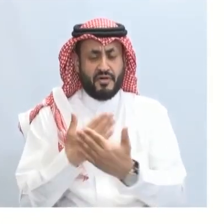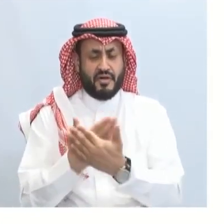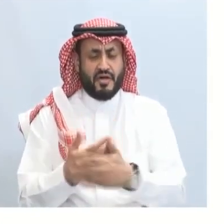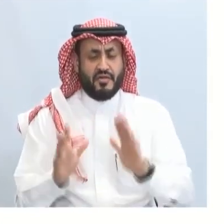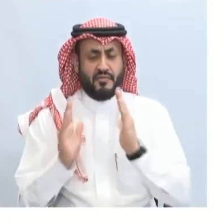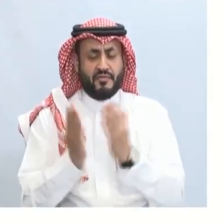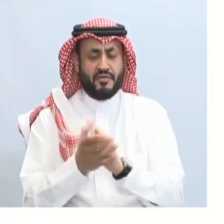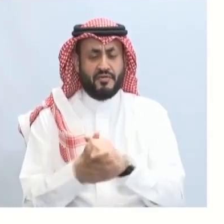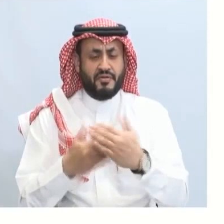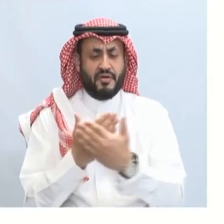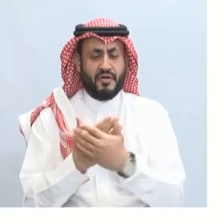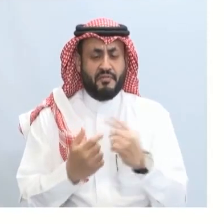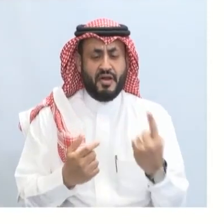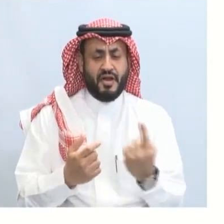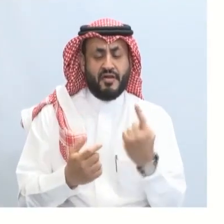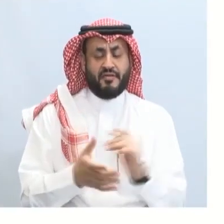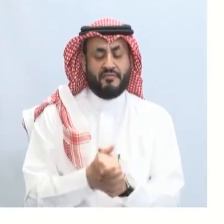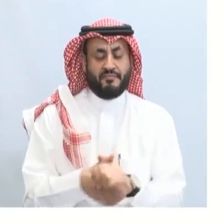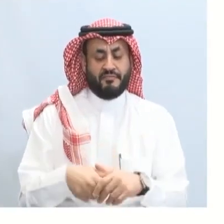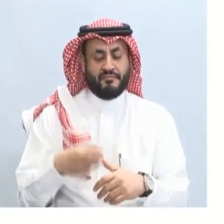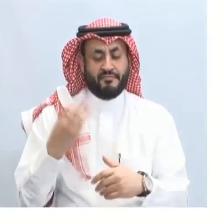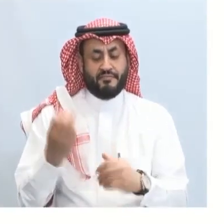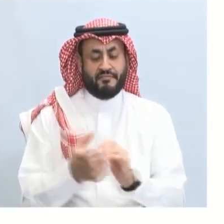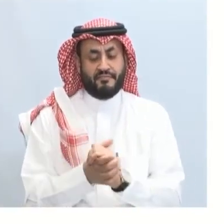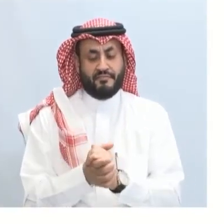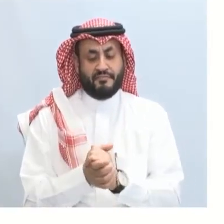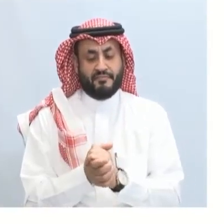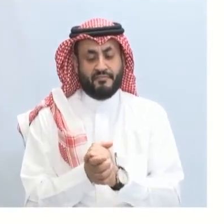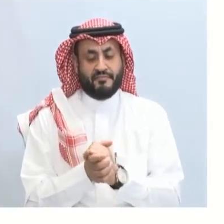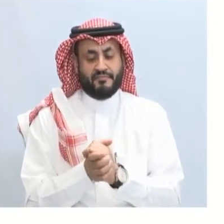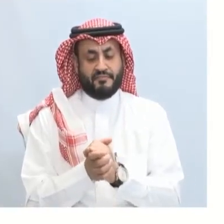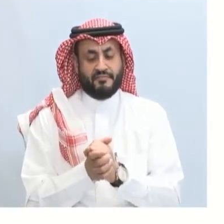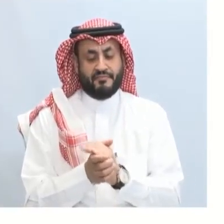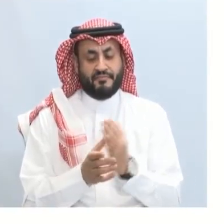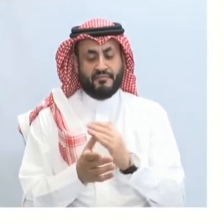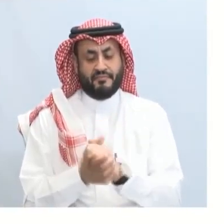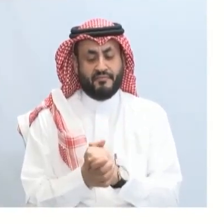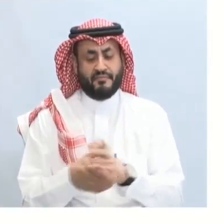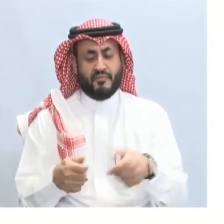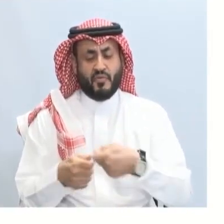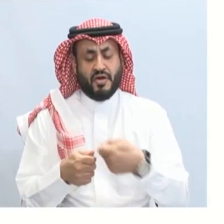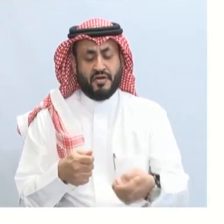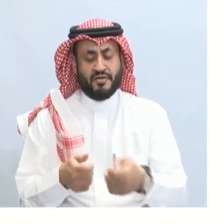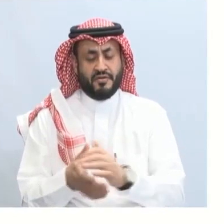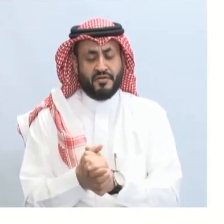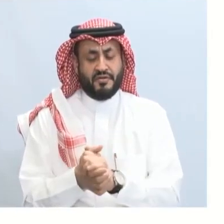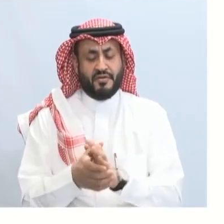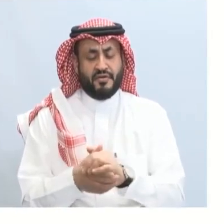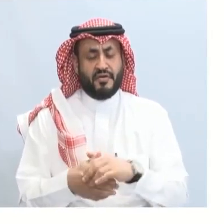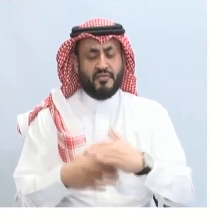المجتمع وسلامه البيئه ايضا تهدف برامج المسؤوليه المجتمعيه الى التسويق